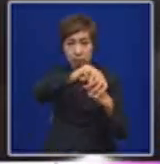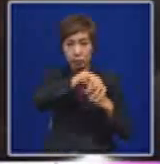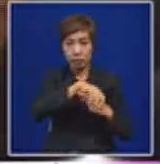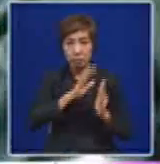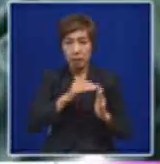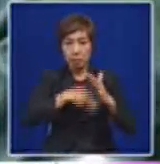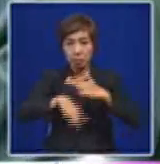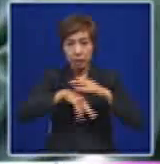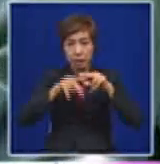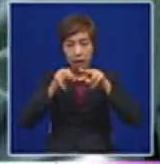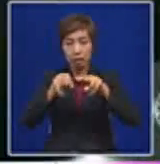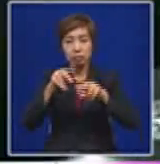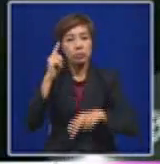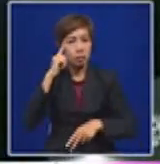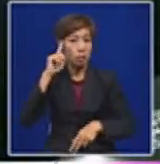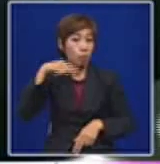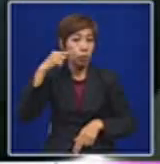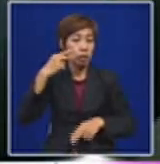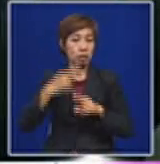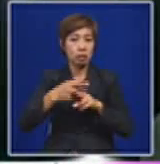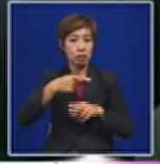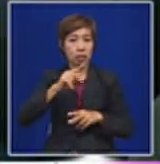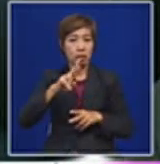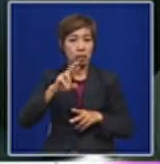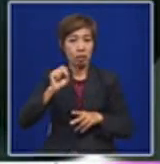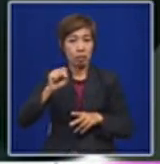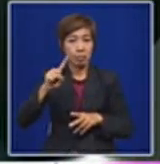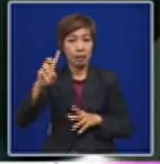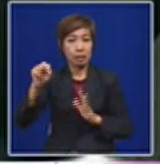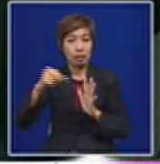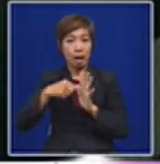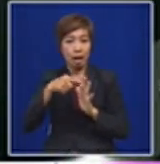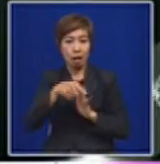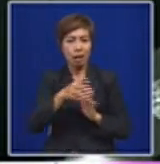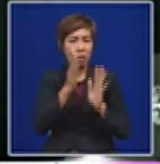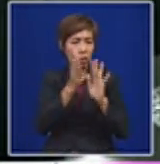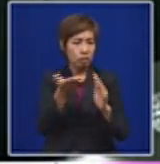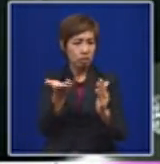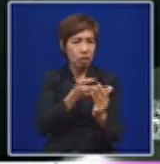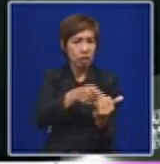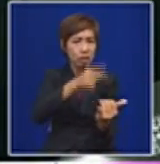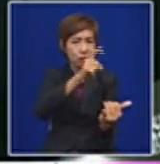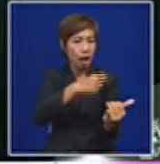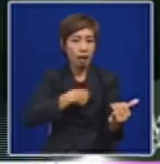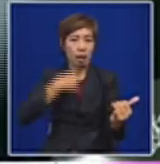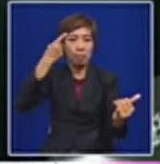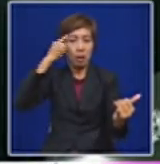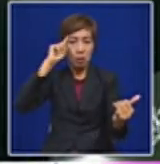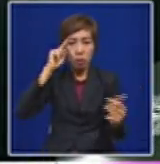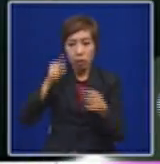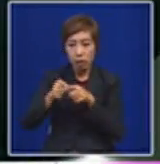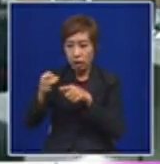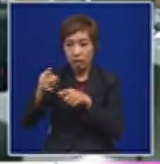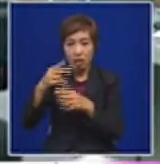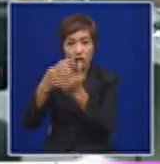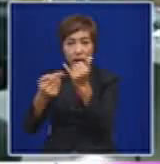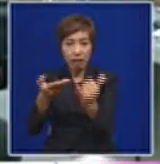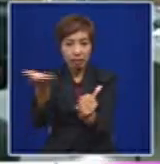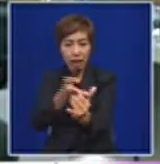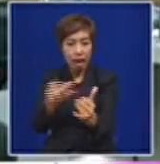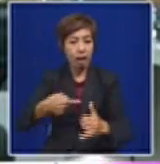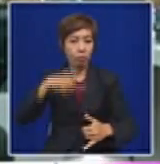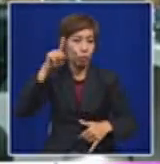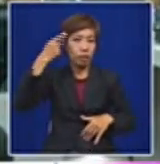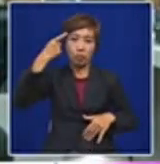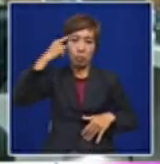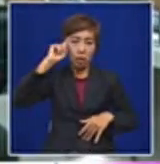คดีเชื่อว่านางสาวปริศนาไม่รู้จักกับผู้ตายและไม่มีส่วนรู้เห็นกับการฆ่าแต่ก็ให้การที่เป็นประโยชน์หลังจาก